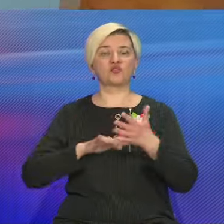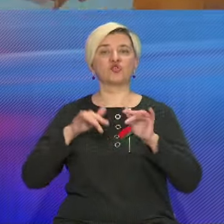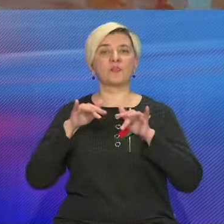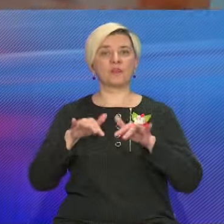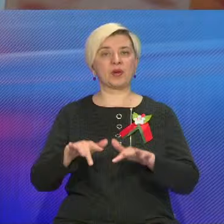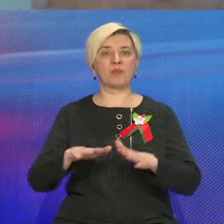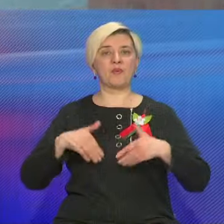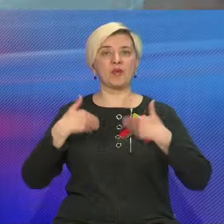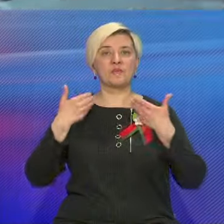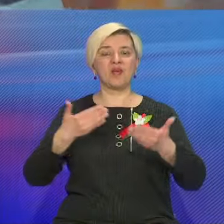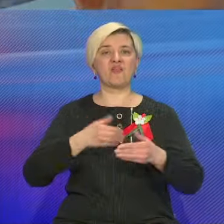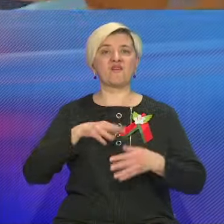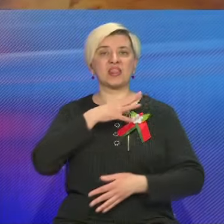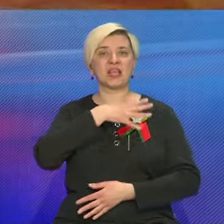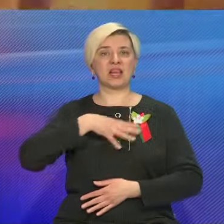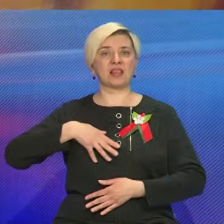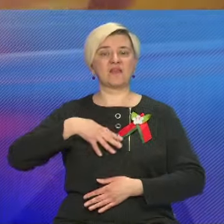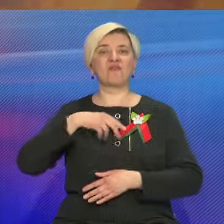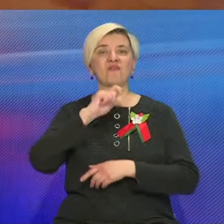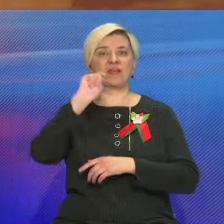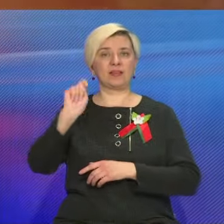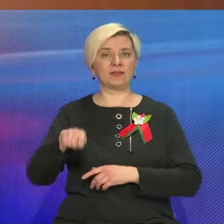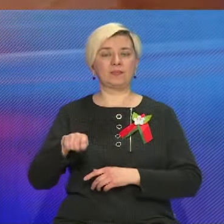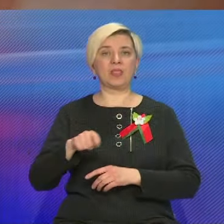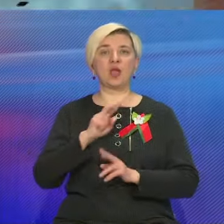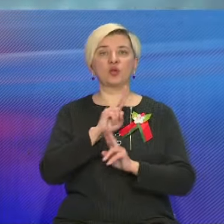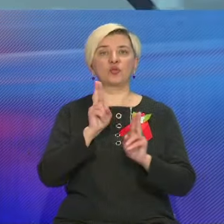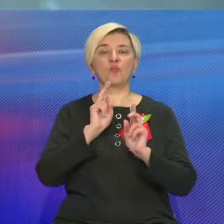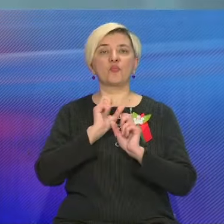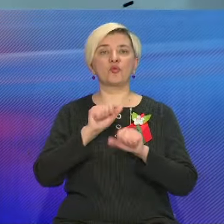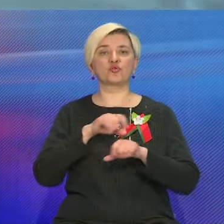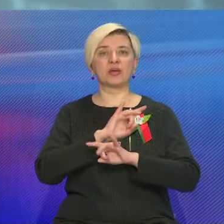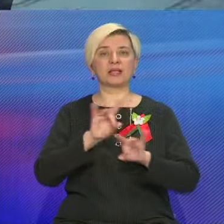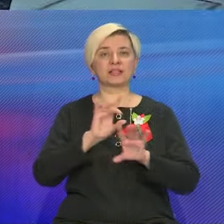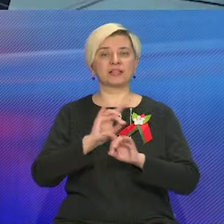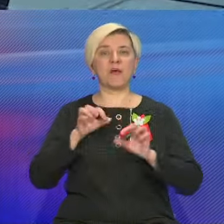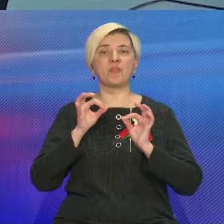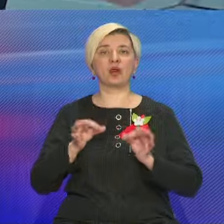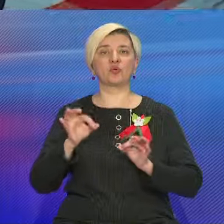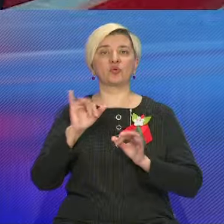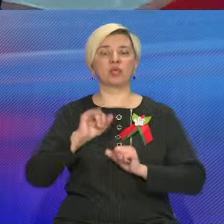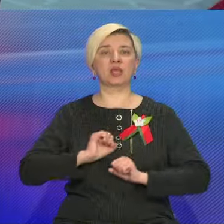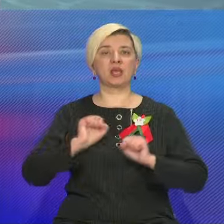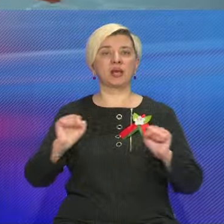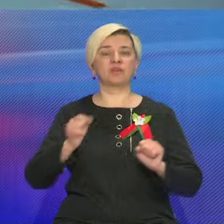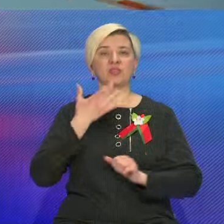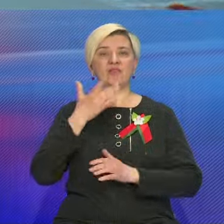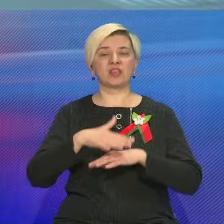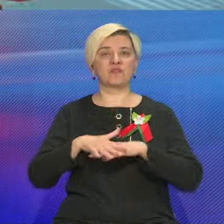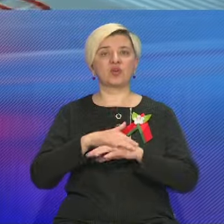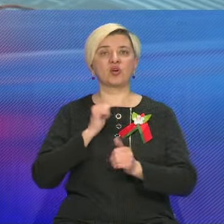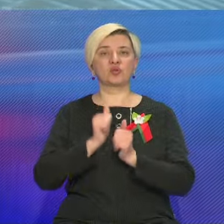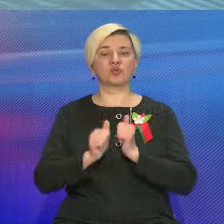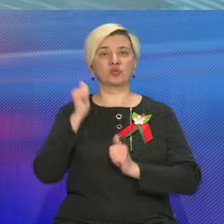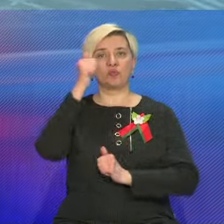у ветеранів Великої Айчинної. Тих, хто може розказати правду про воєнні події і героїзм совєтського народу, з кожним годом усе